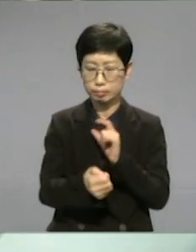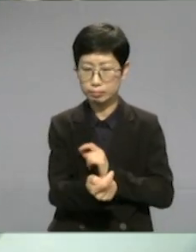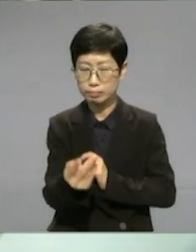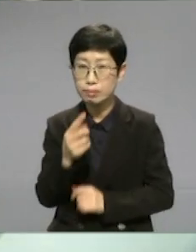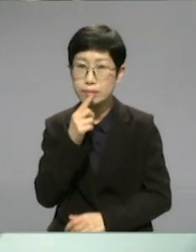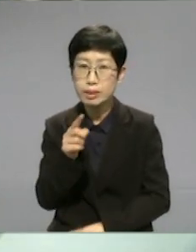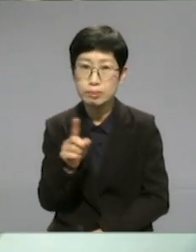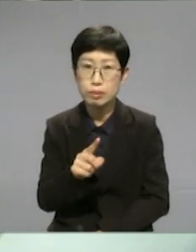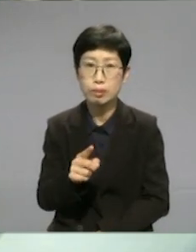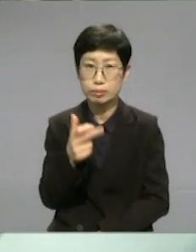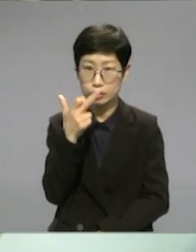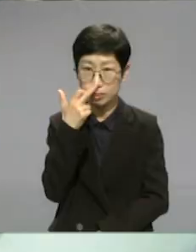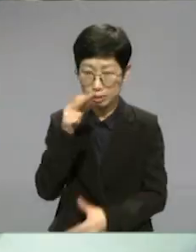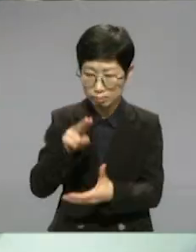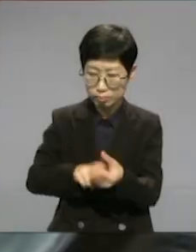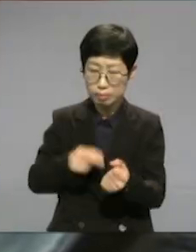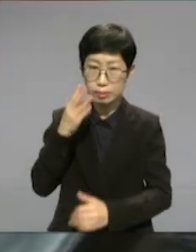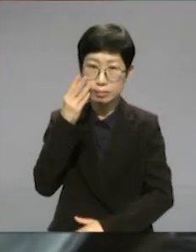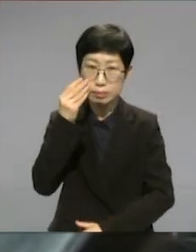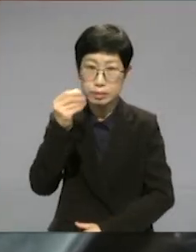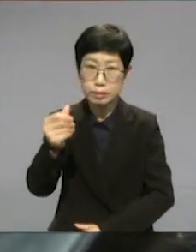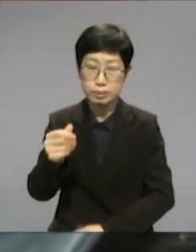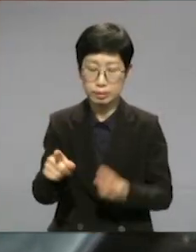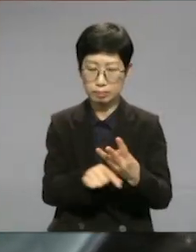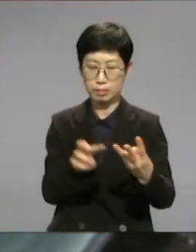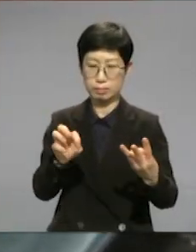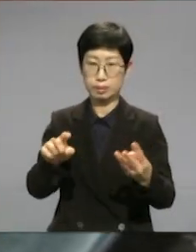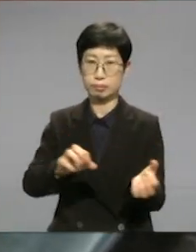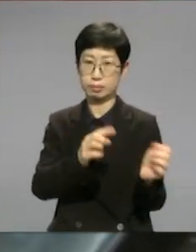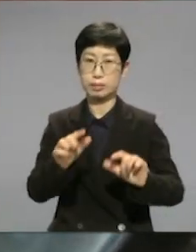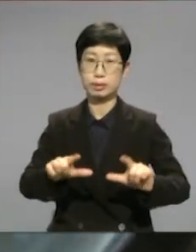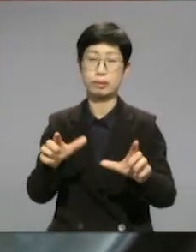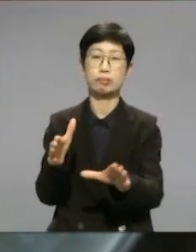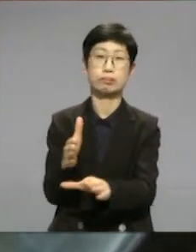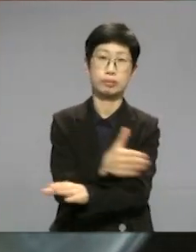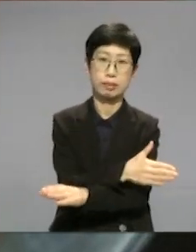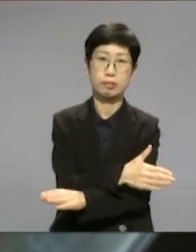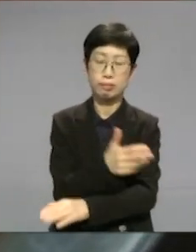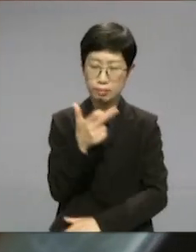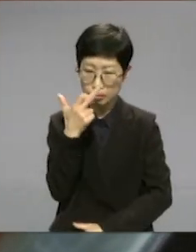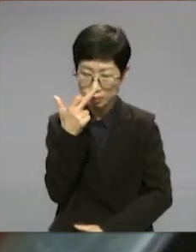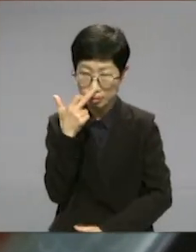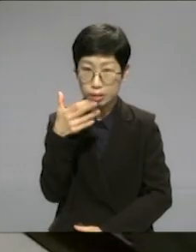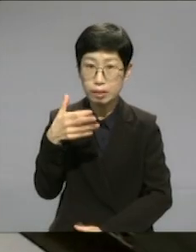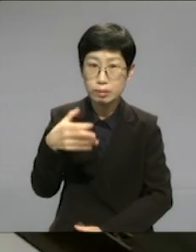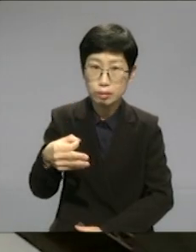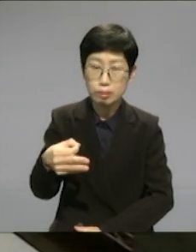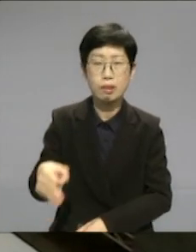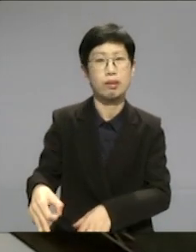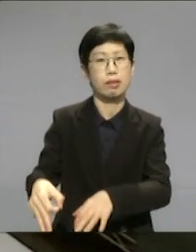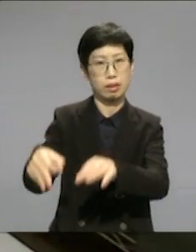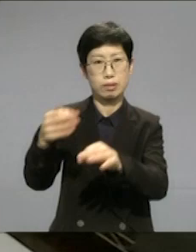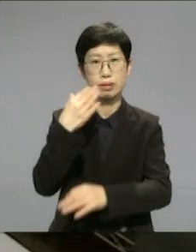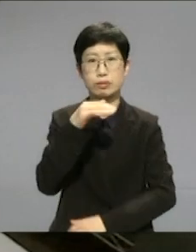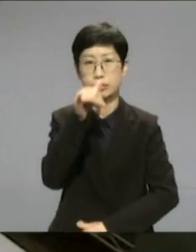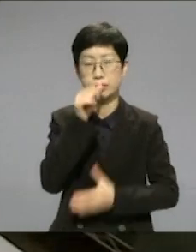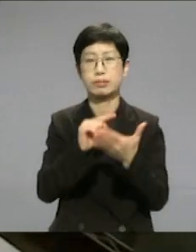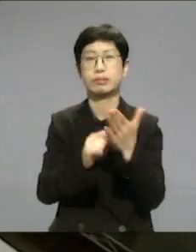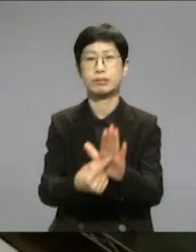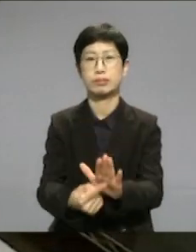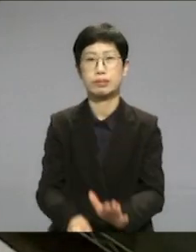일각에서는 초콜릿 판매 성수기인 오는 31일 부활절부터 초콜릿 가격이 인상될 수 있다고 보고